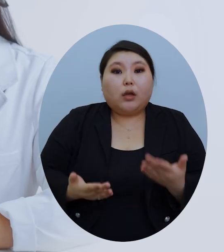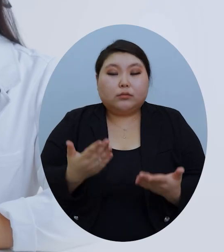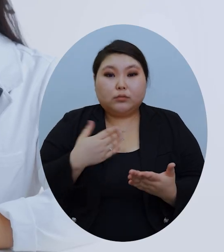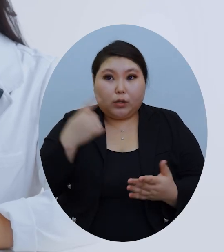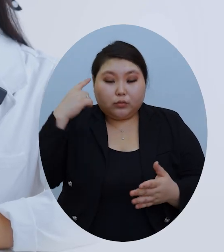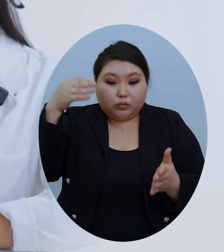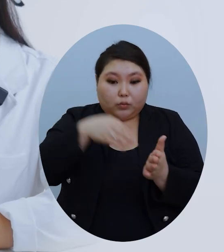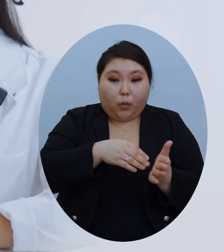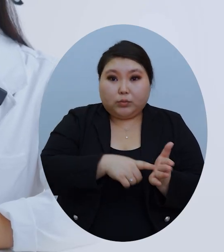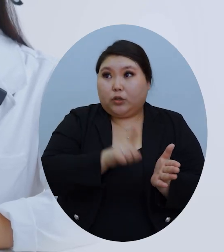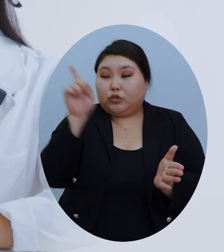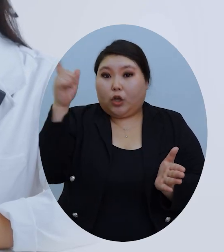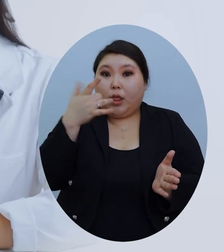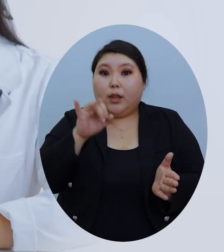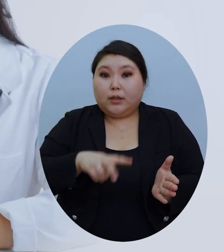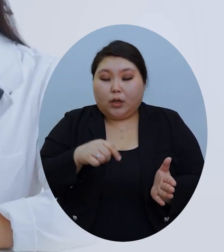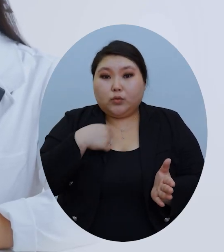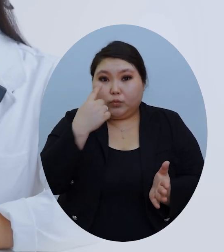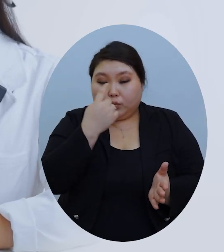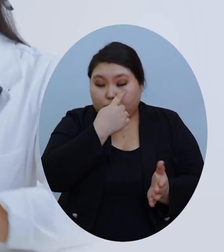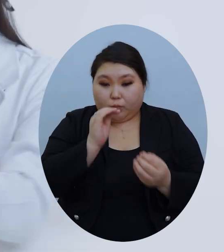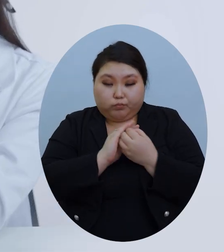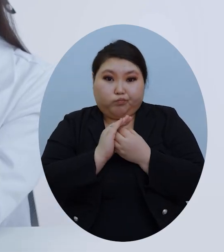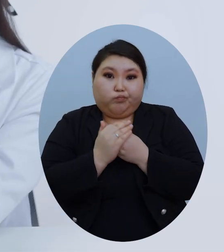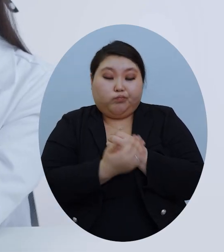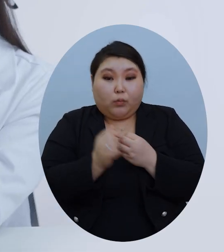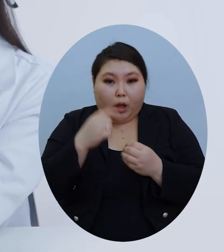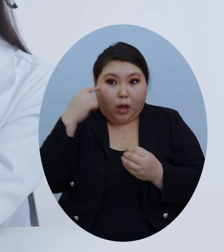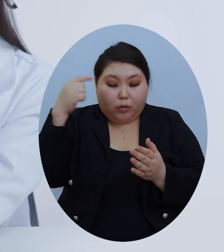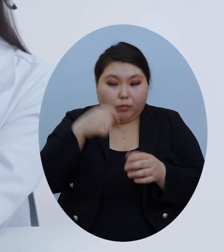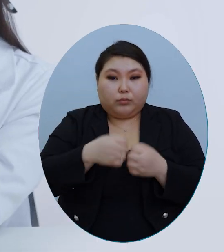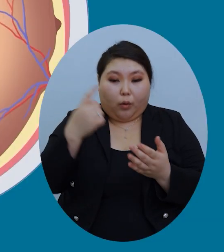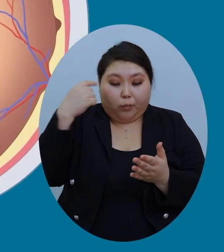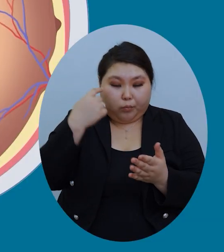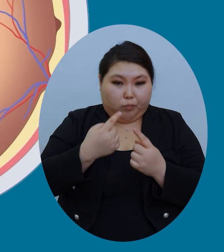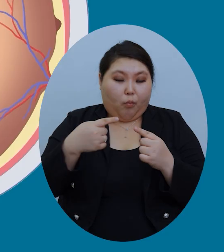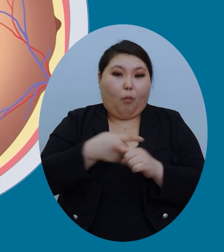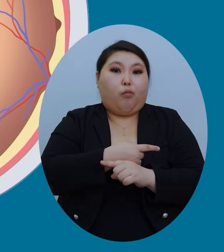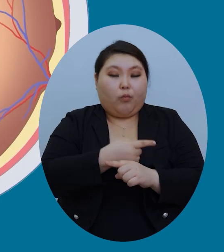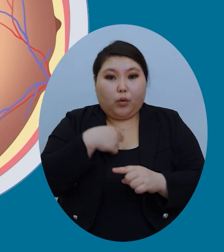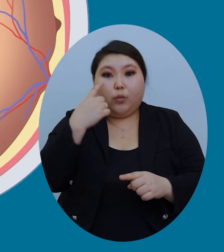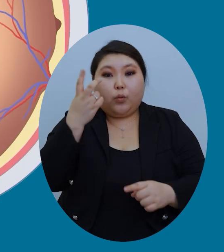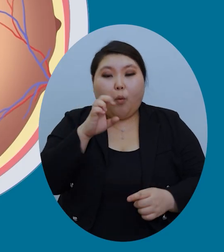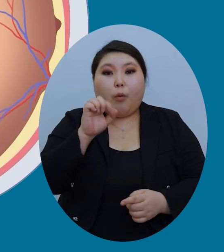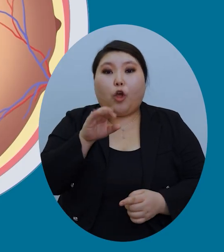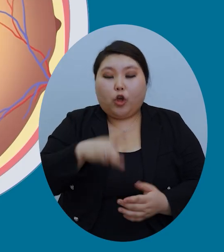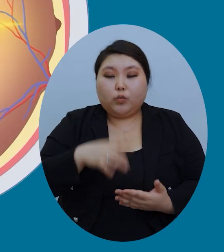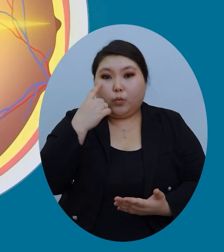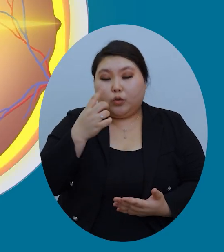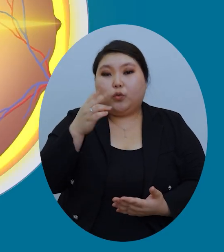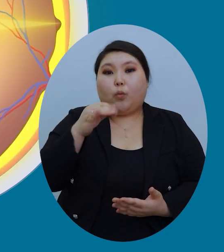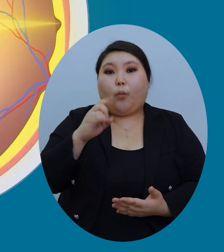дээр тусаад ойгоод ирж байгаа гэрэл маань нүдний эвэрлэг бүрхүүлд хүрэхээр хугарч эхэлдэг. Эвэрлэг бүрхүүл нүдний болор, нүдний